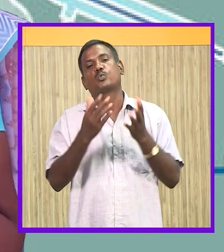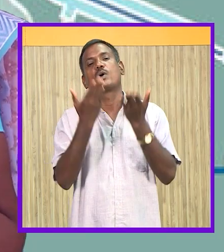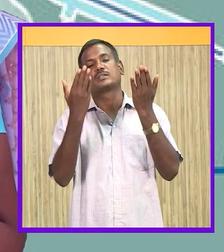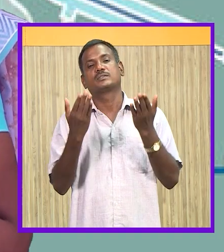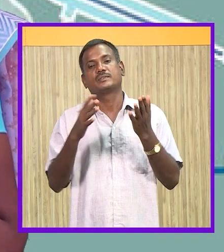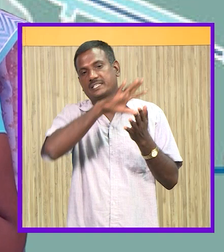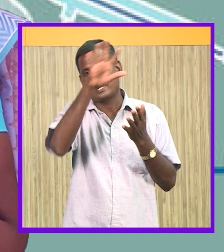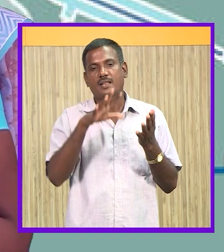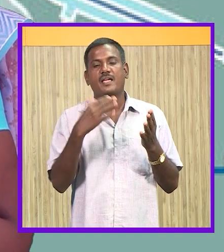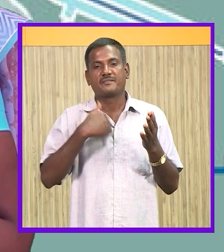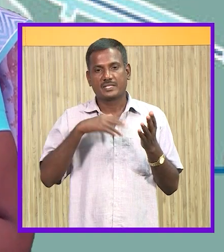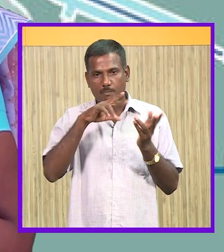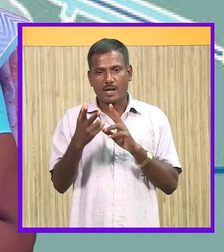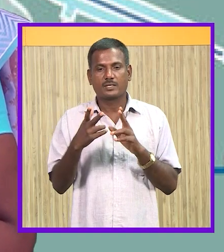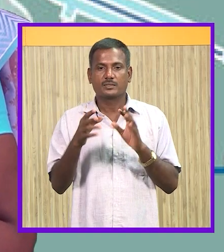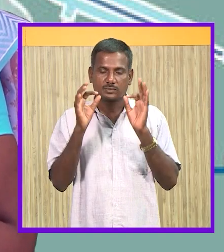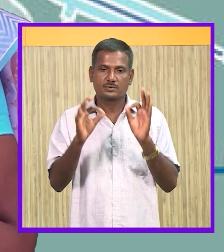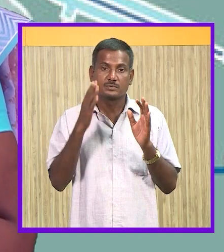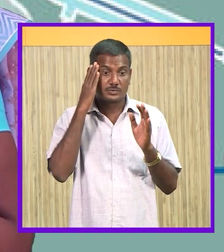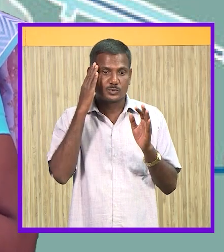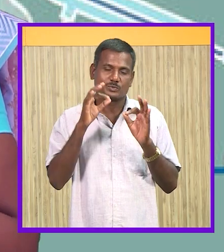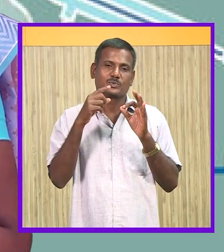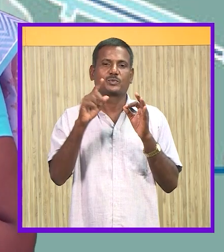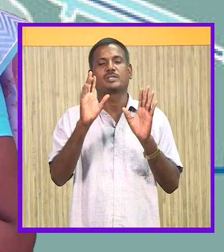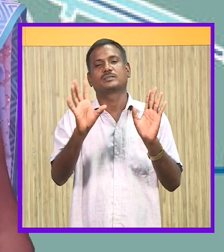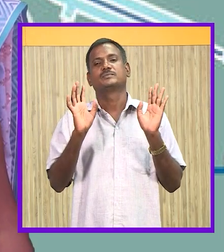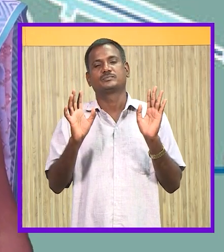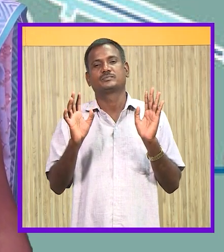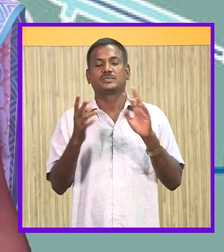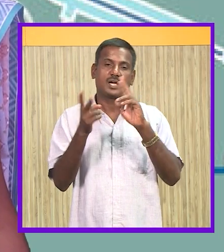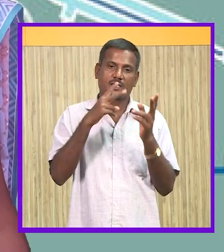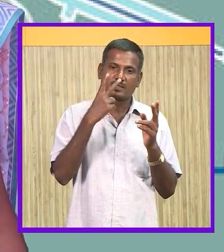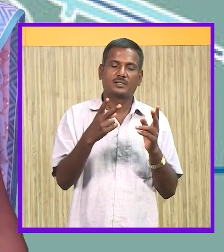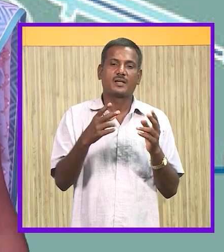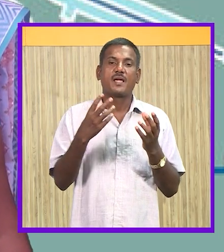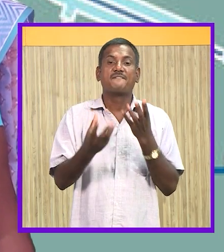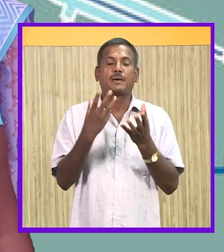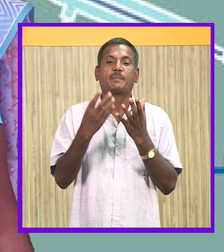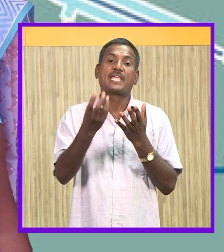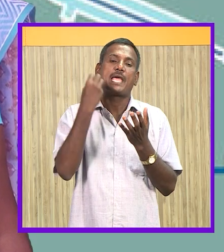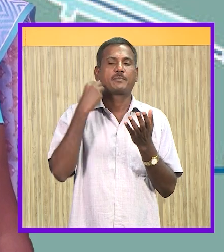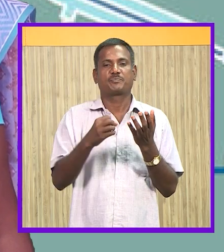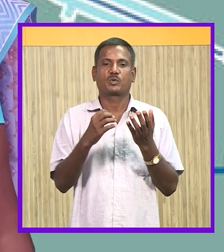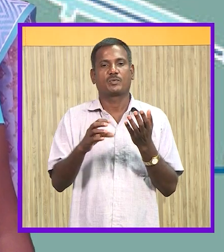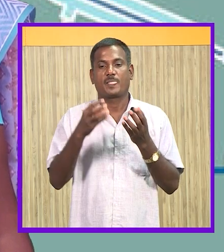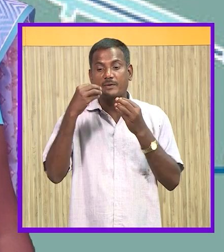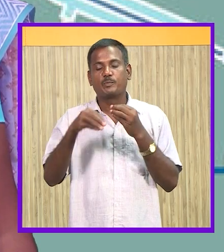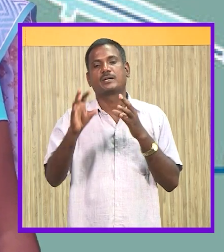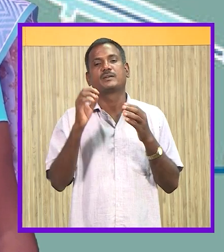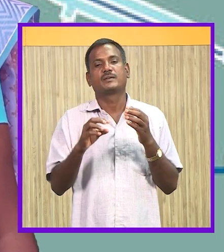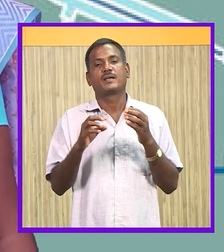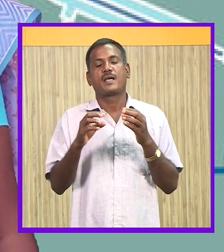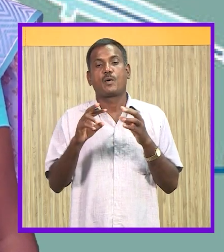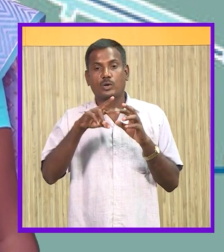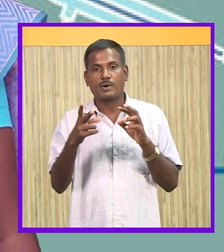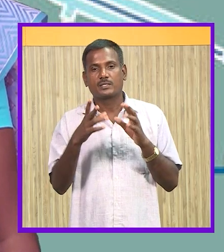உருவாக்கப்படுதல், இவை அனைத்தும் ஒரு வேதி மாற்றம் நிகழ்ந்துள்ளதை சுட்டும் குறியீடுகள் ஆகும். அடுத்ததாக வெப்ப ஏற்பு மற்றும் வெப்ப உமிழ் மாற்றங்கள்.